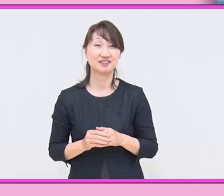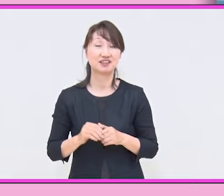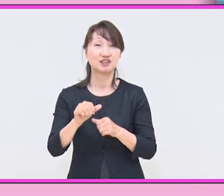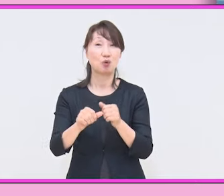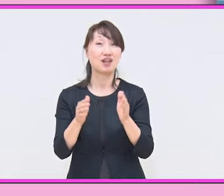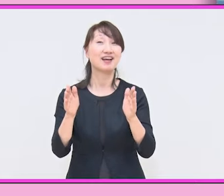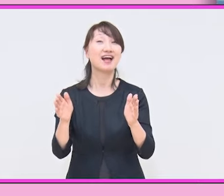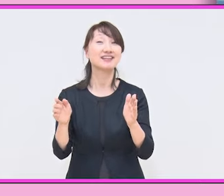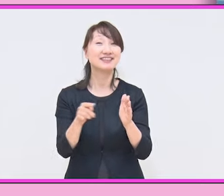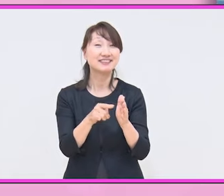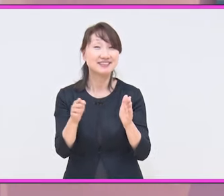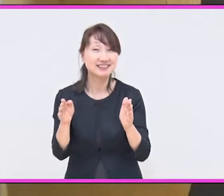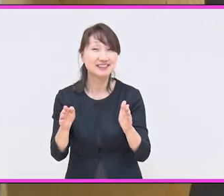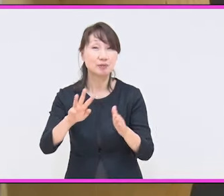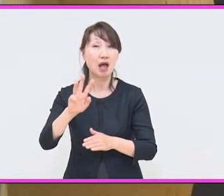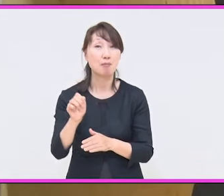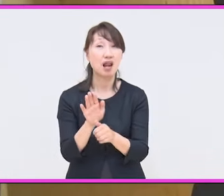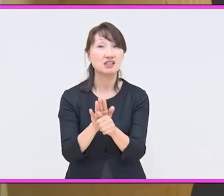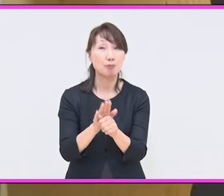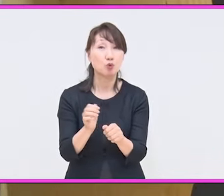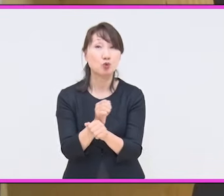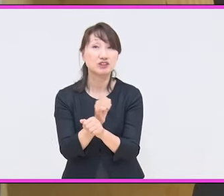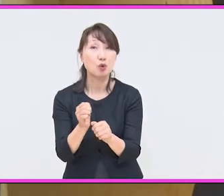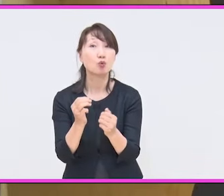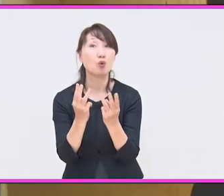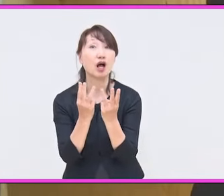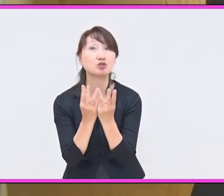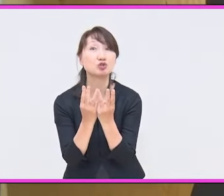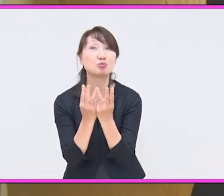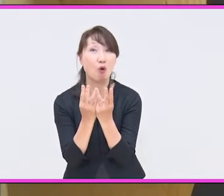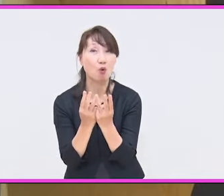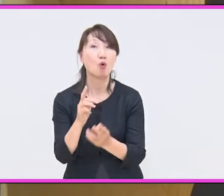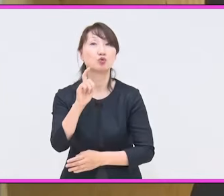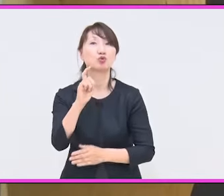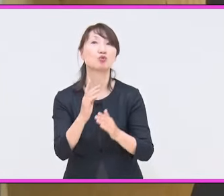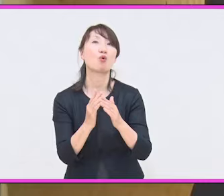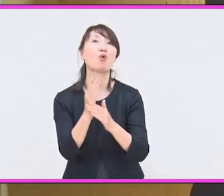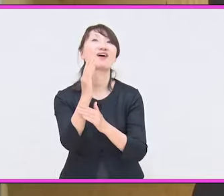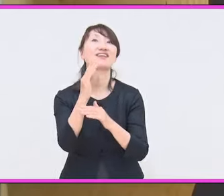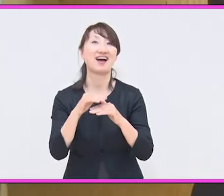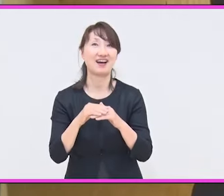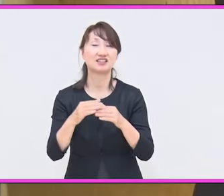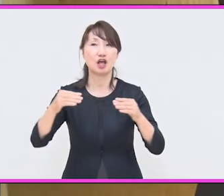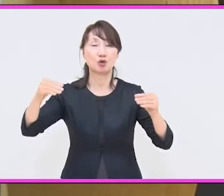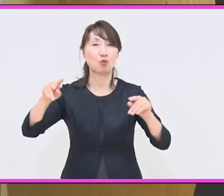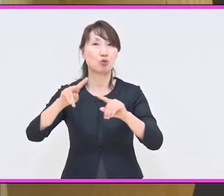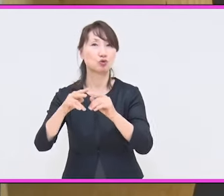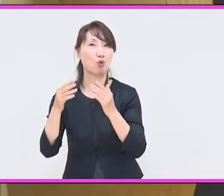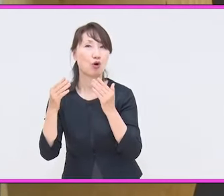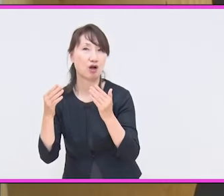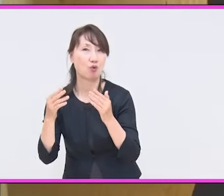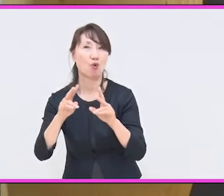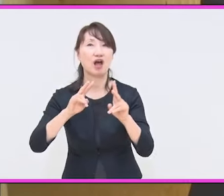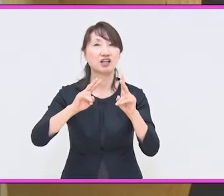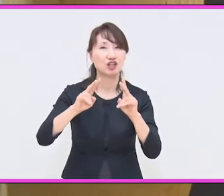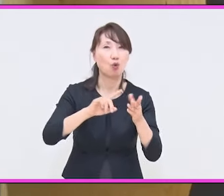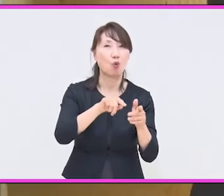間に間にまあ、パラサポの事業数が10個を超えて、まあ、全国の小中学校、企業、自治